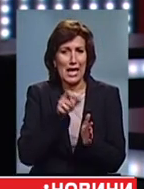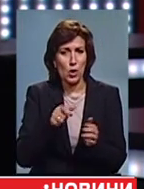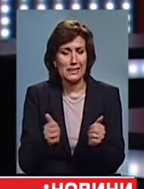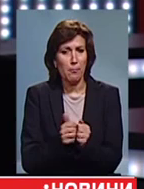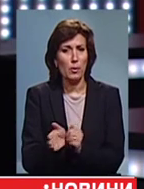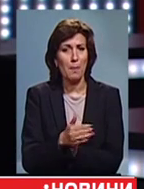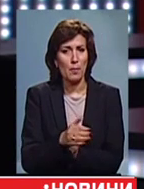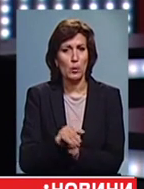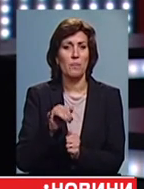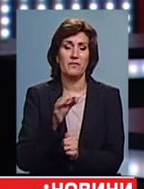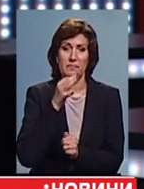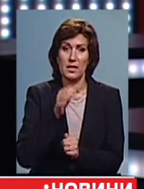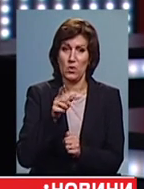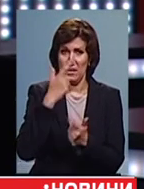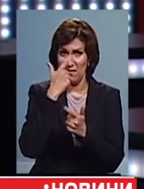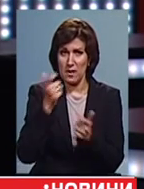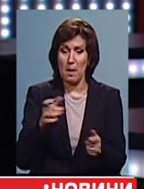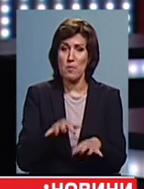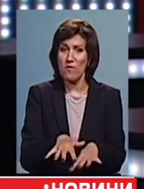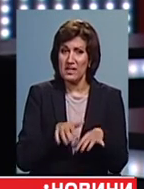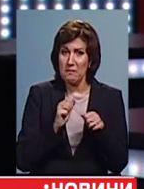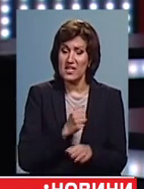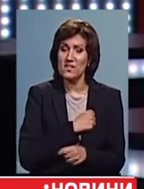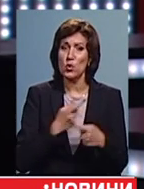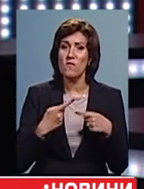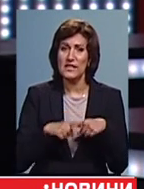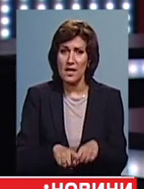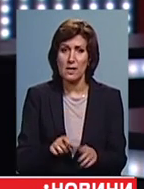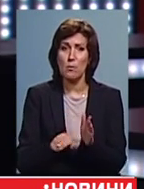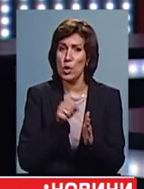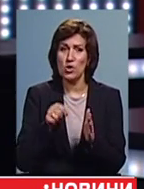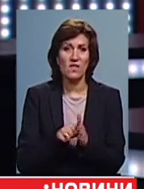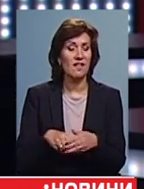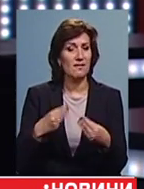поблизу Маріуполя у місії і сказали, інформації про відведення військової техніки бойовики не надали.